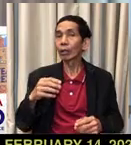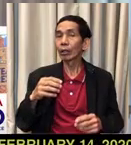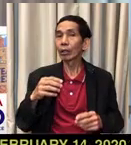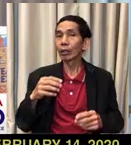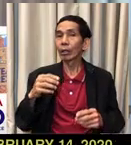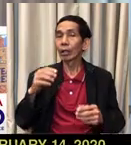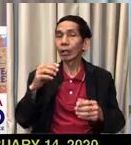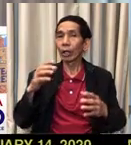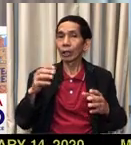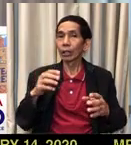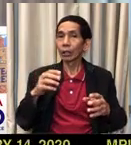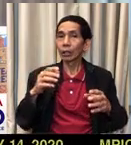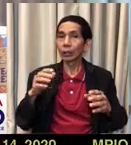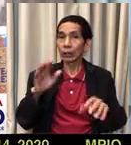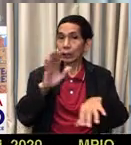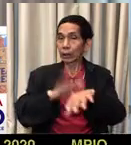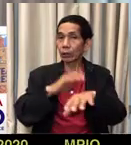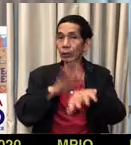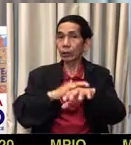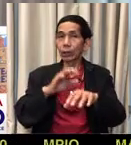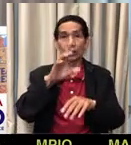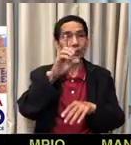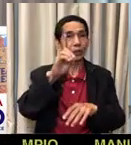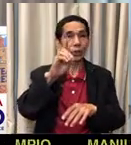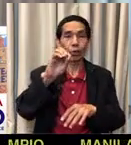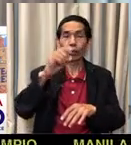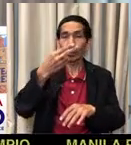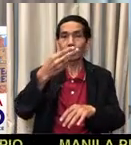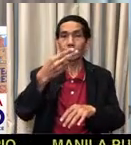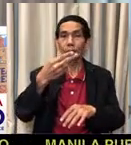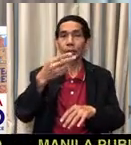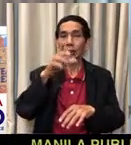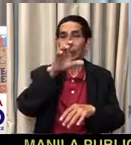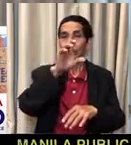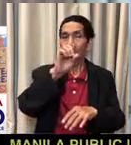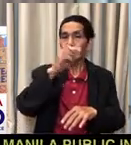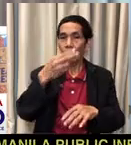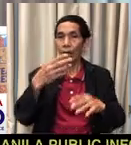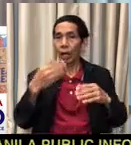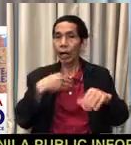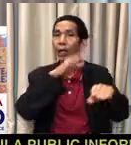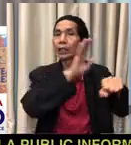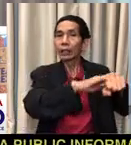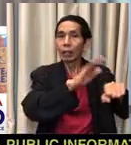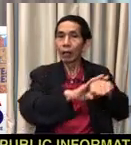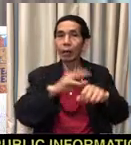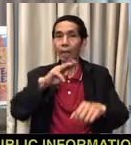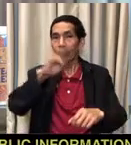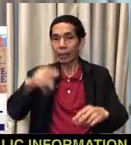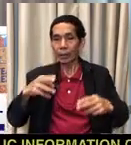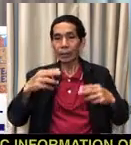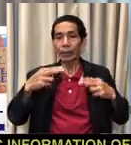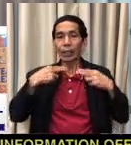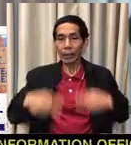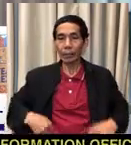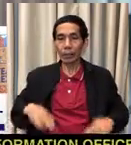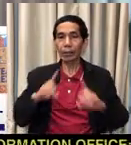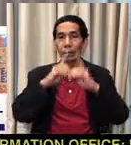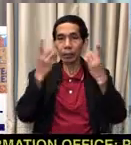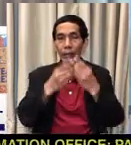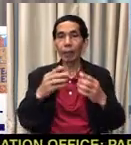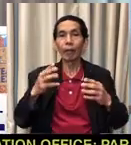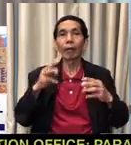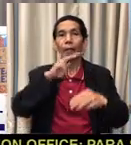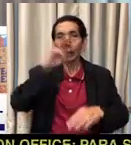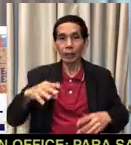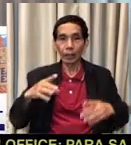Quarantine po, ina-alerto po nilang DOH. Ang DOH po, ina-alerto ang Manila Health Department. Ang Manila